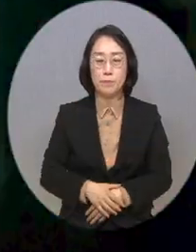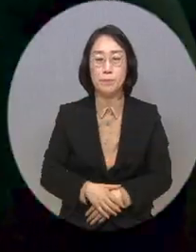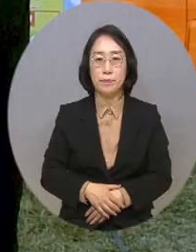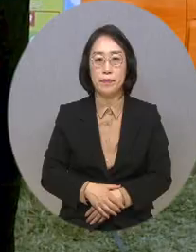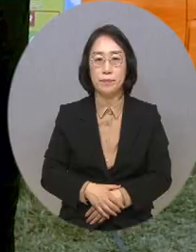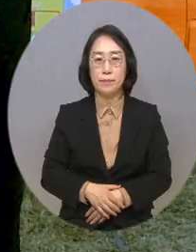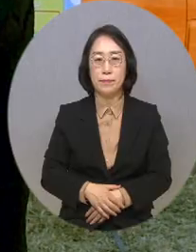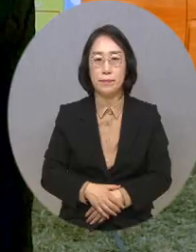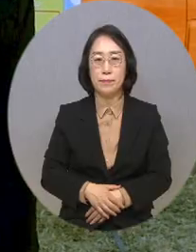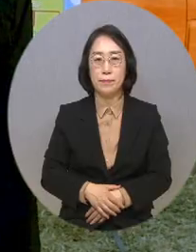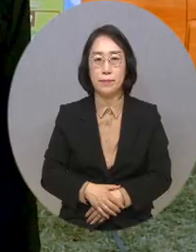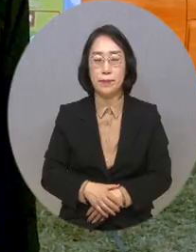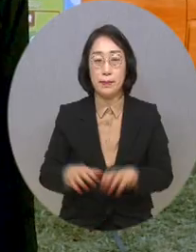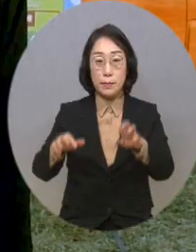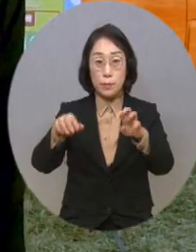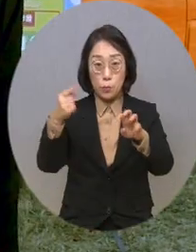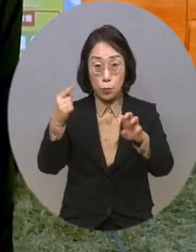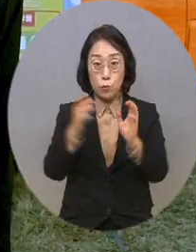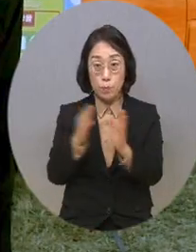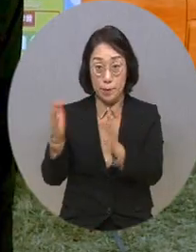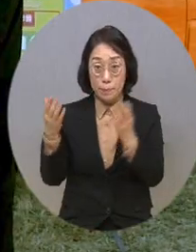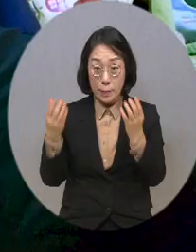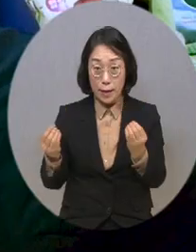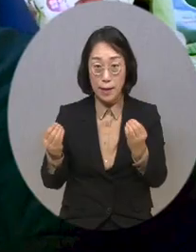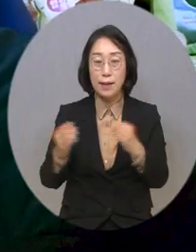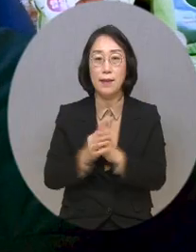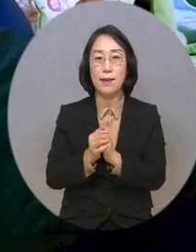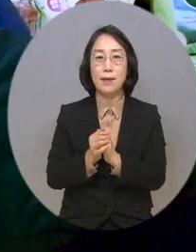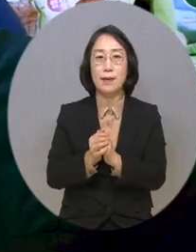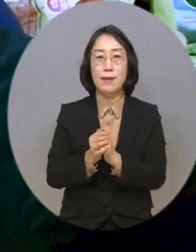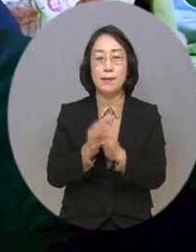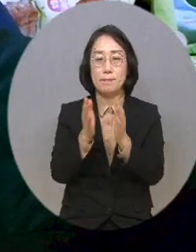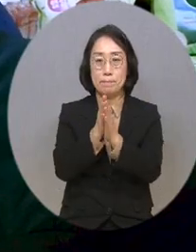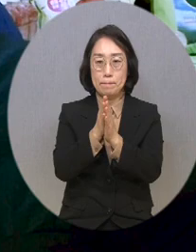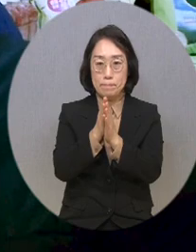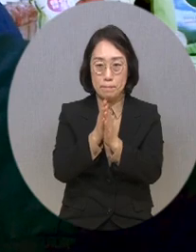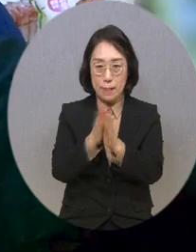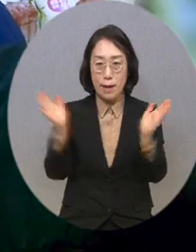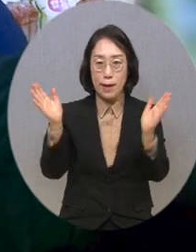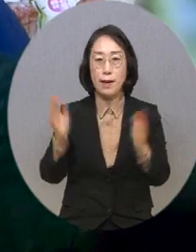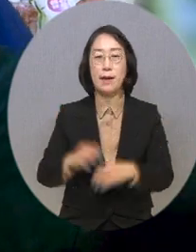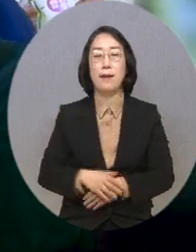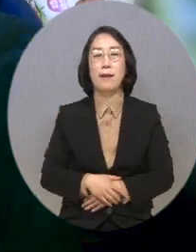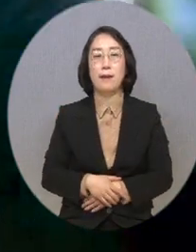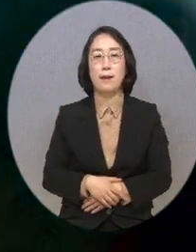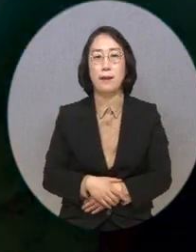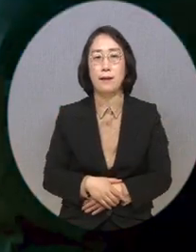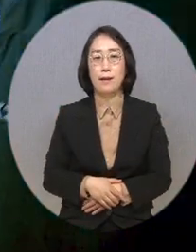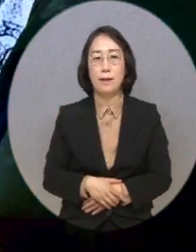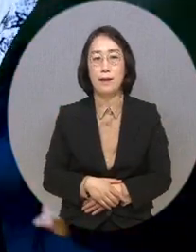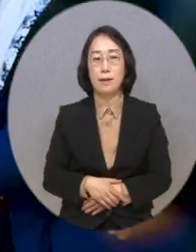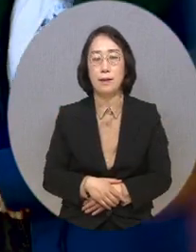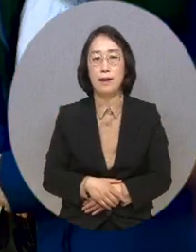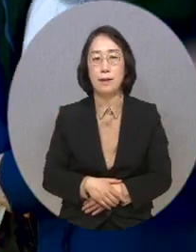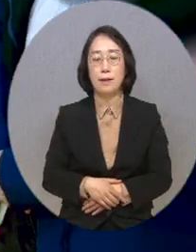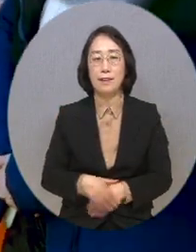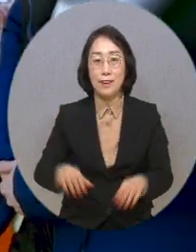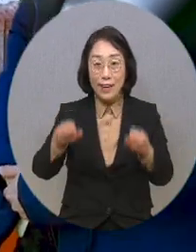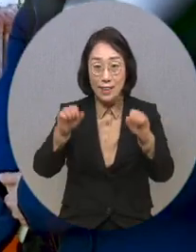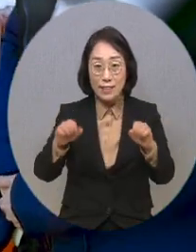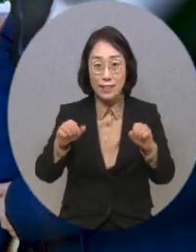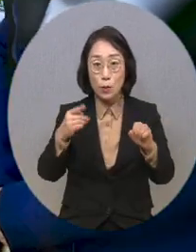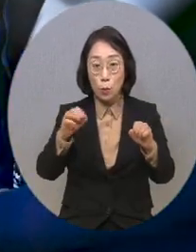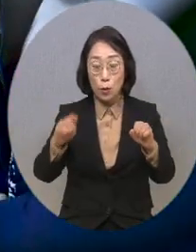기회를. 30초 준비됐죠? 네, 준비됐습니다. 눌러주세요! 오우! 네, 오케이. 안녕하십니까. 보성군